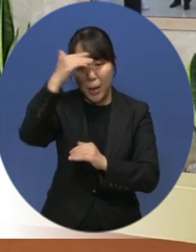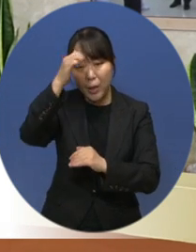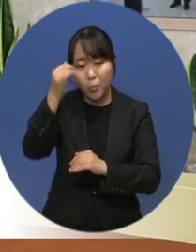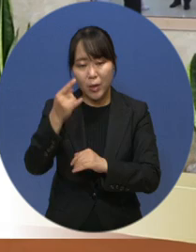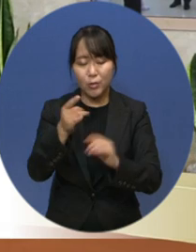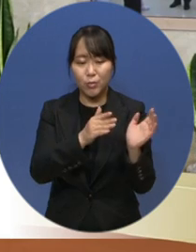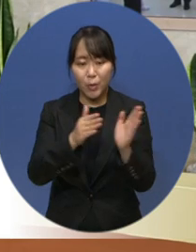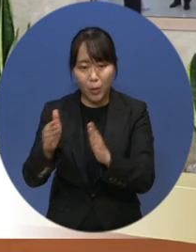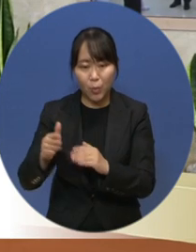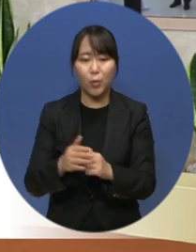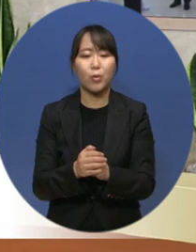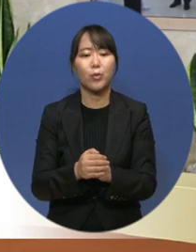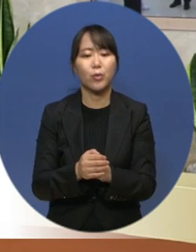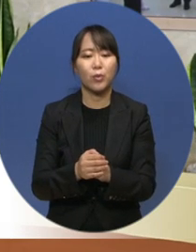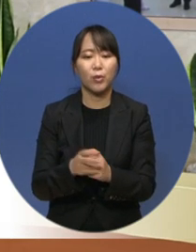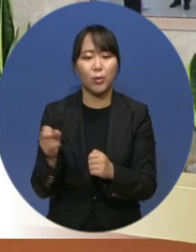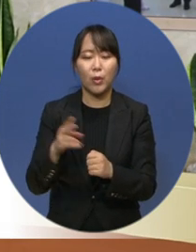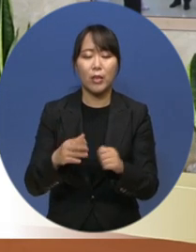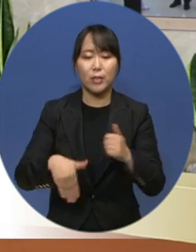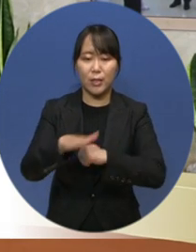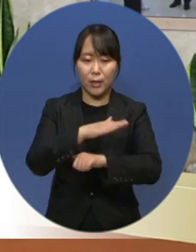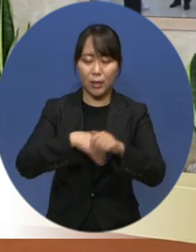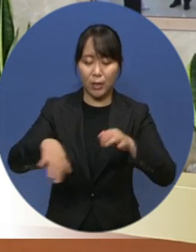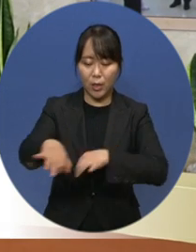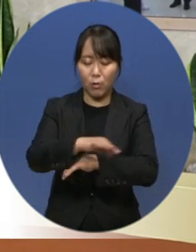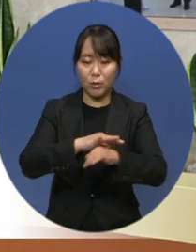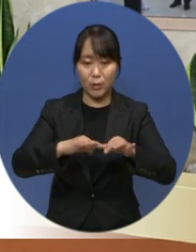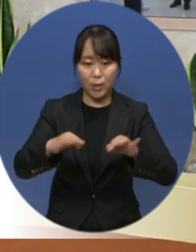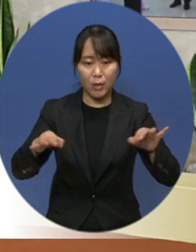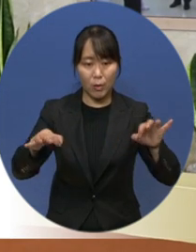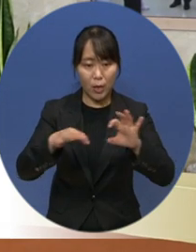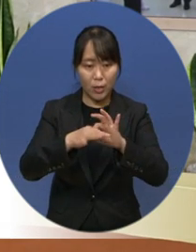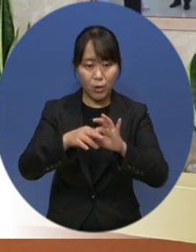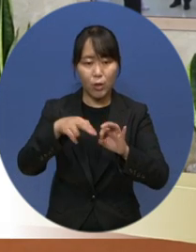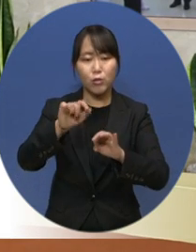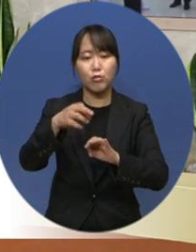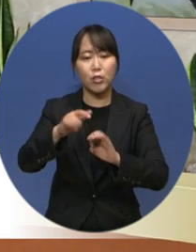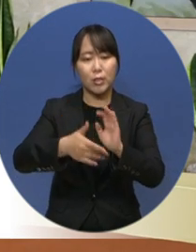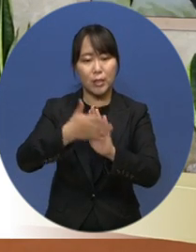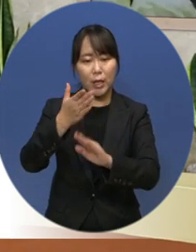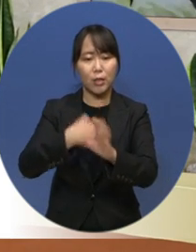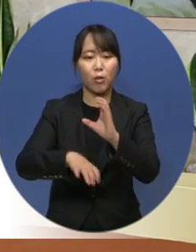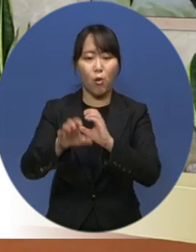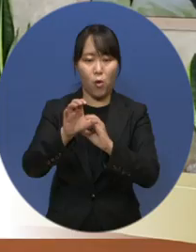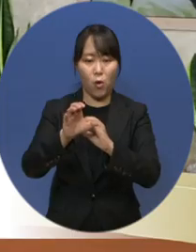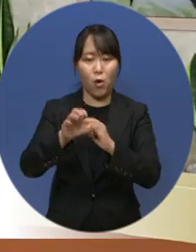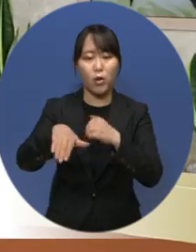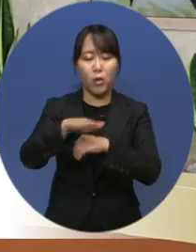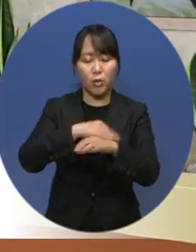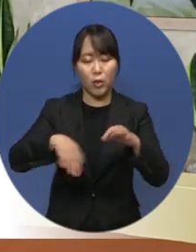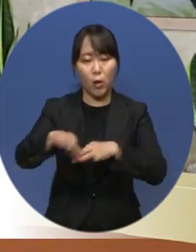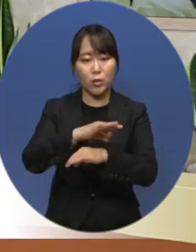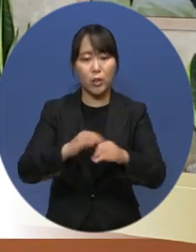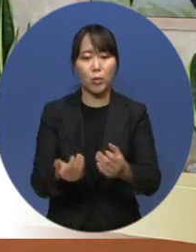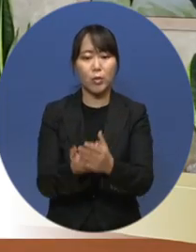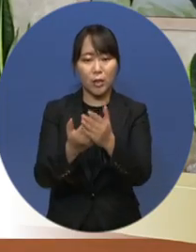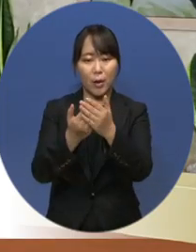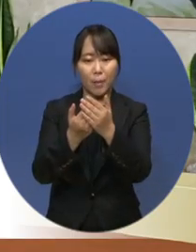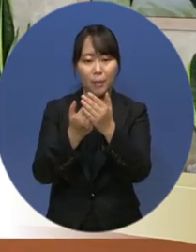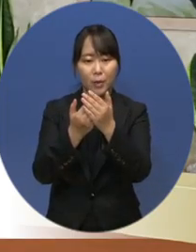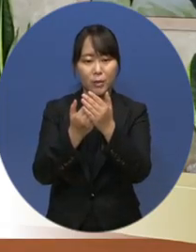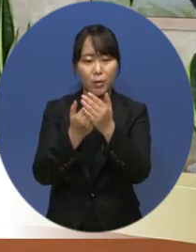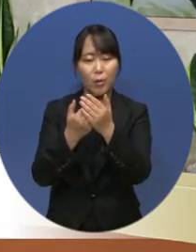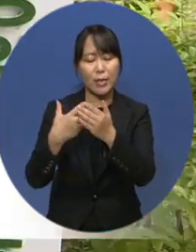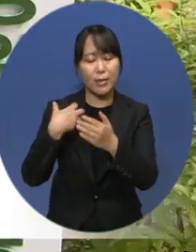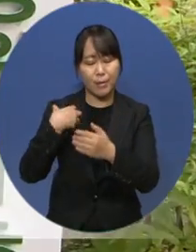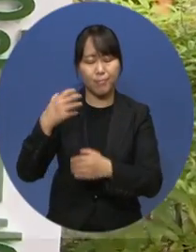번째는 이 정원 박람회가 우리 생태경제를 연결시켜서 순천이 보다도 생태경제도시로 발전하는 데 이렇게 이력을 담당하게 될